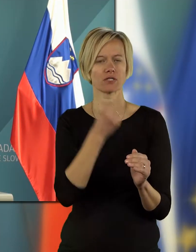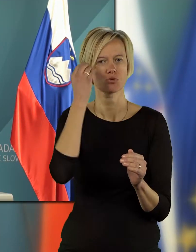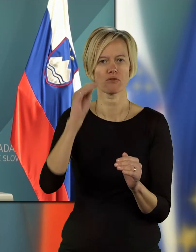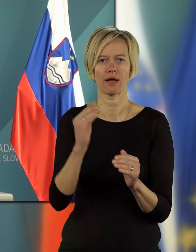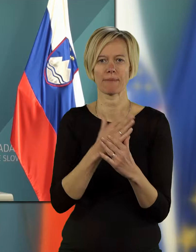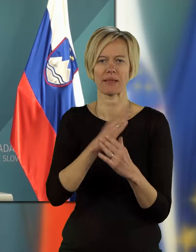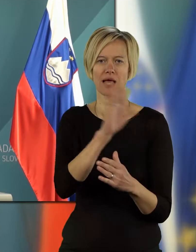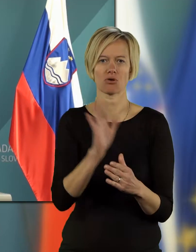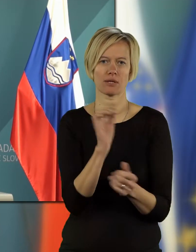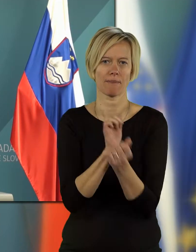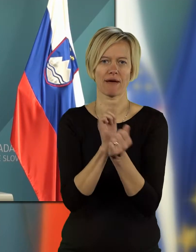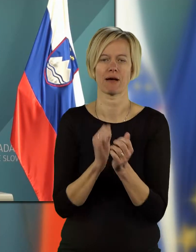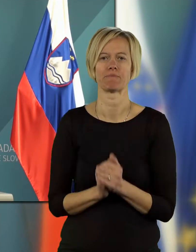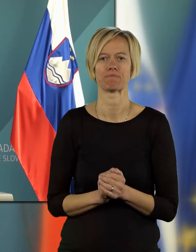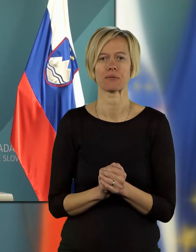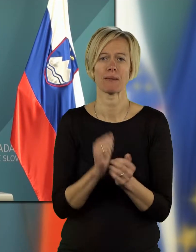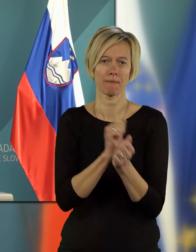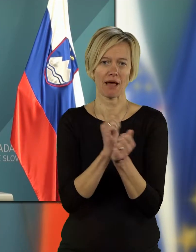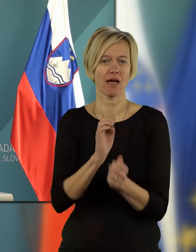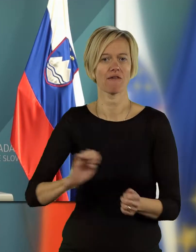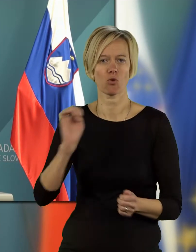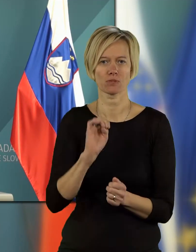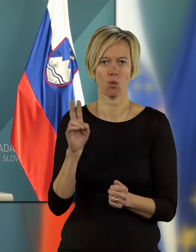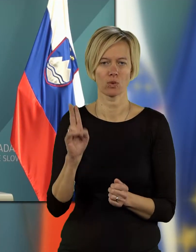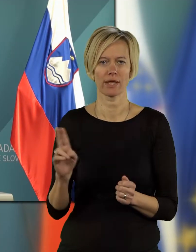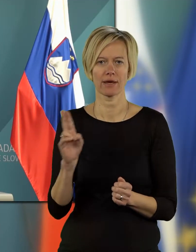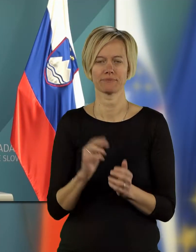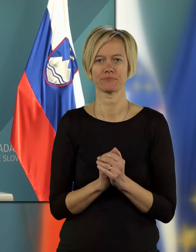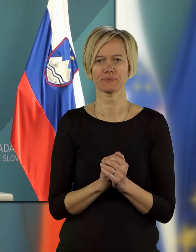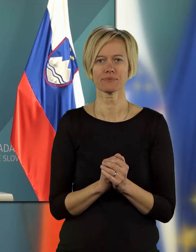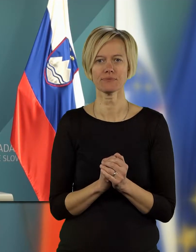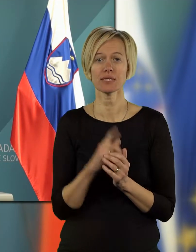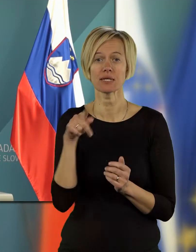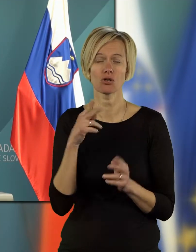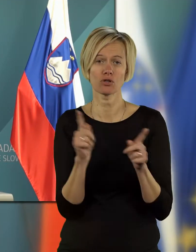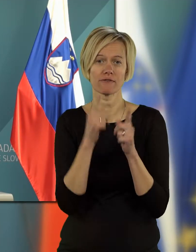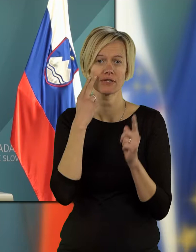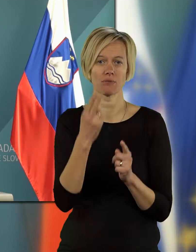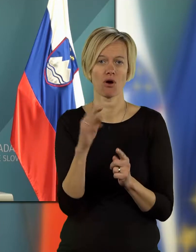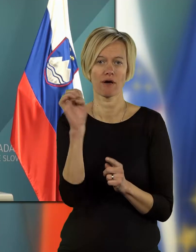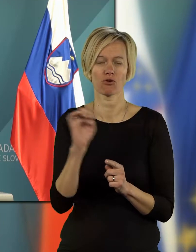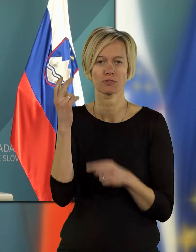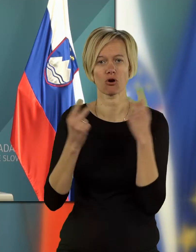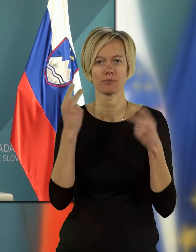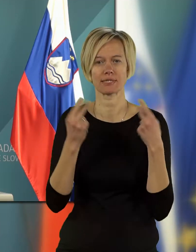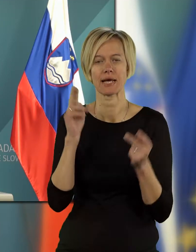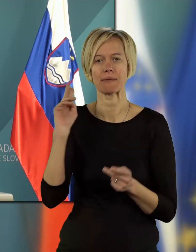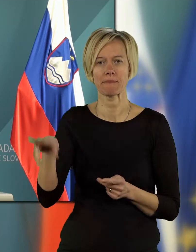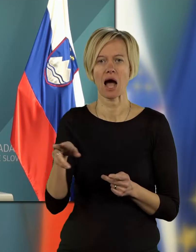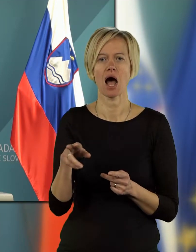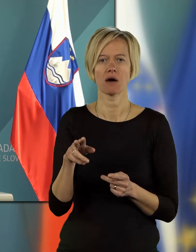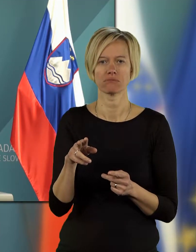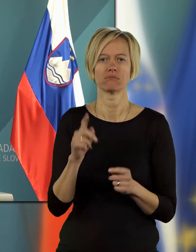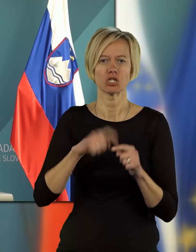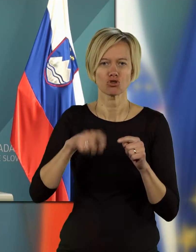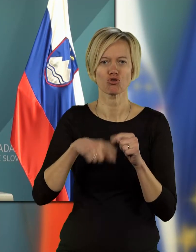zagovarjala spoštovanje mednarodnega prava, prava Evropske unije in kot vidimo, Evropska komisija